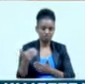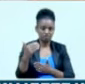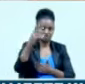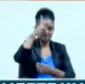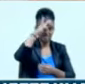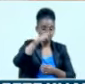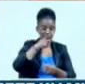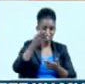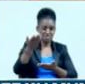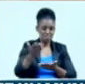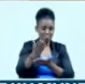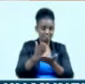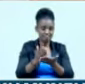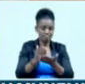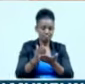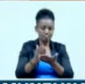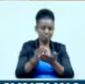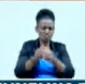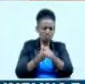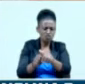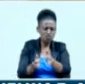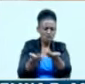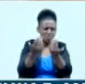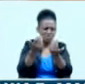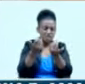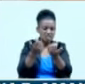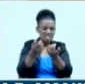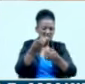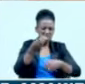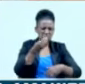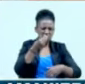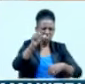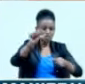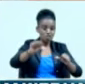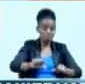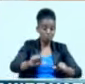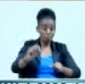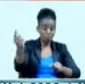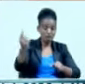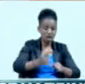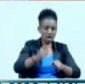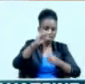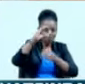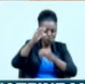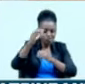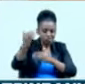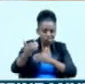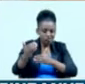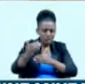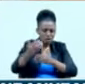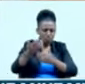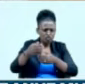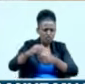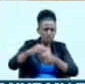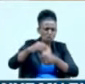Ababyeyi wenda hariho nk'ubijyanye kuri gukurikirana abana bafite imirire mibi, nabo baze bapimirwe hafi, gupima ibiro,